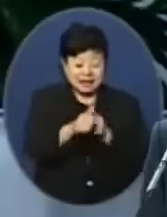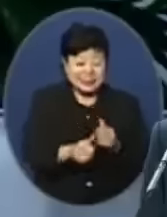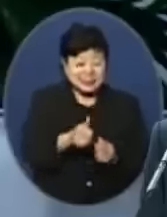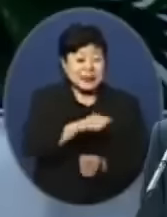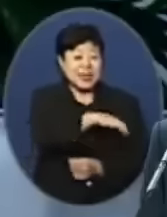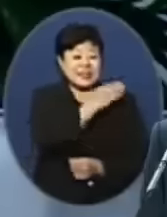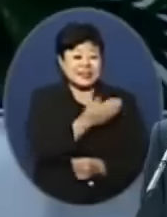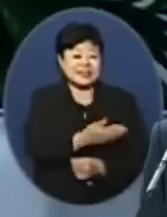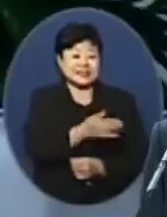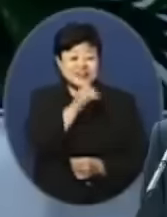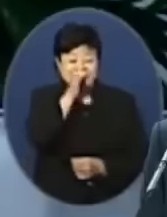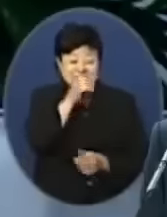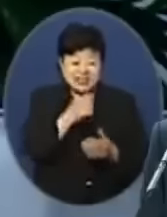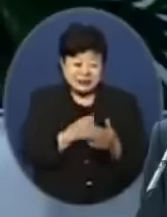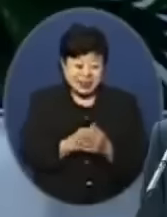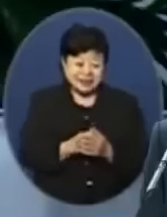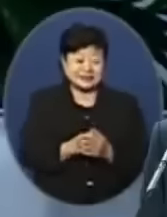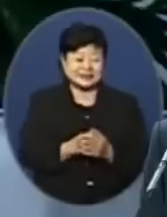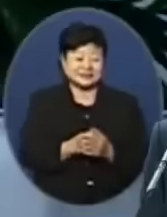하나님의 능력을 여러분